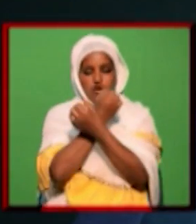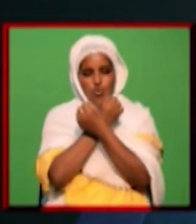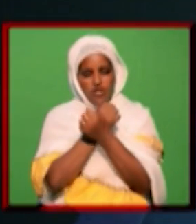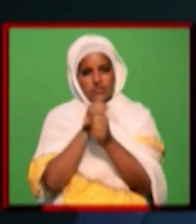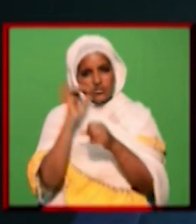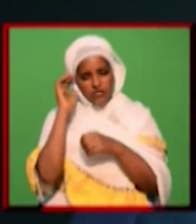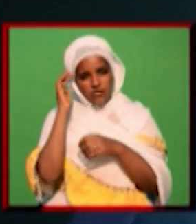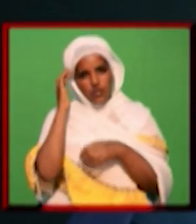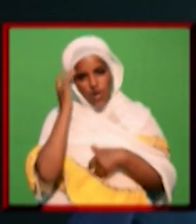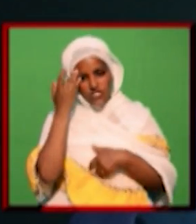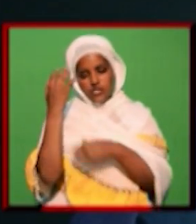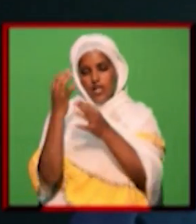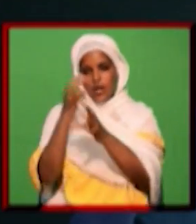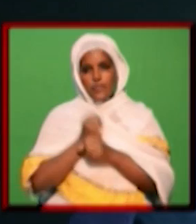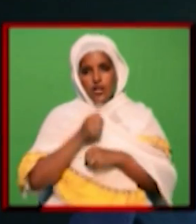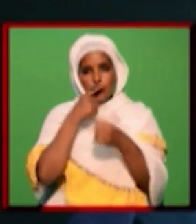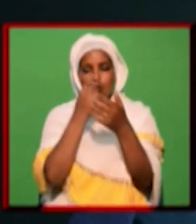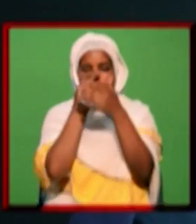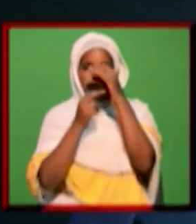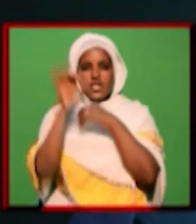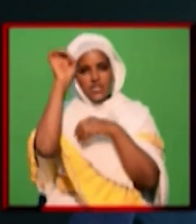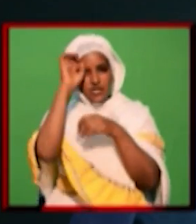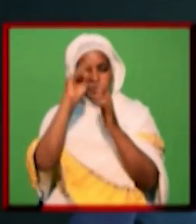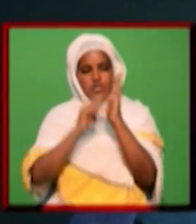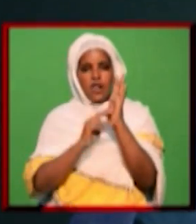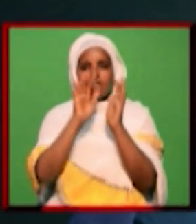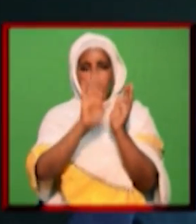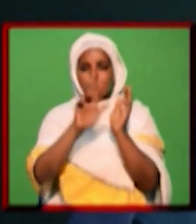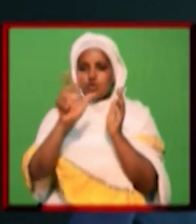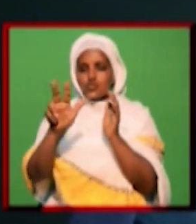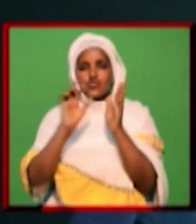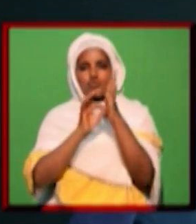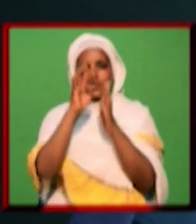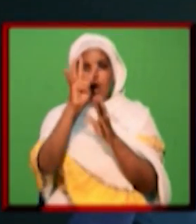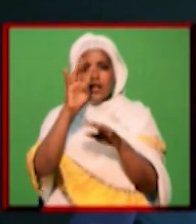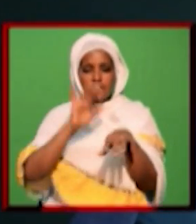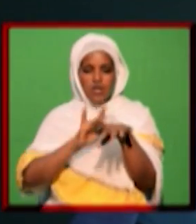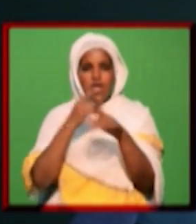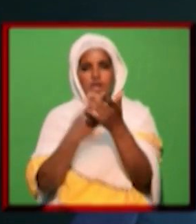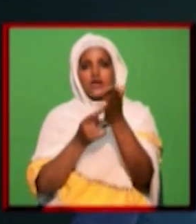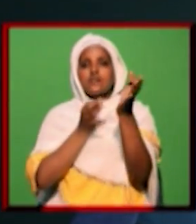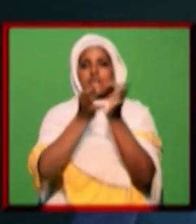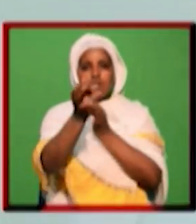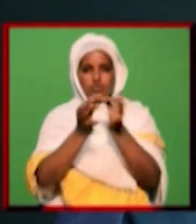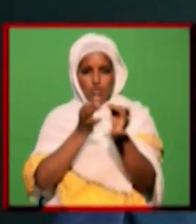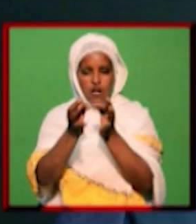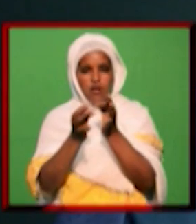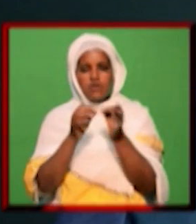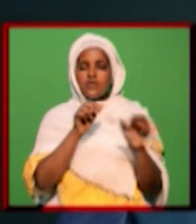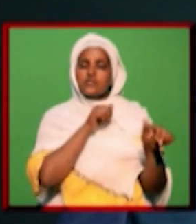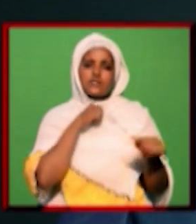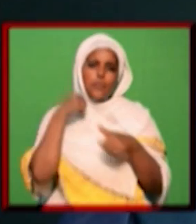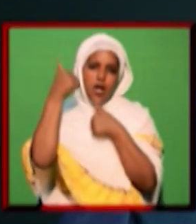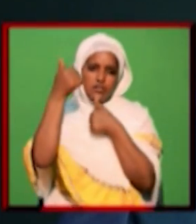ደዌያችን ተቀበለ ብሎ በትንቢተ ኢሳያስ ምዕራፍ 53 ቁጥር 4 ላይ ይህን ገልጸዋል።